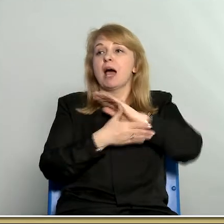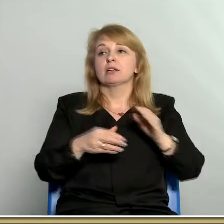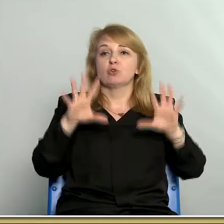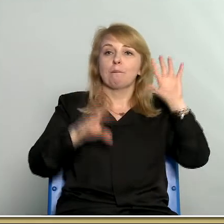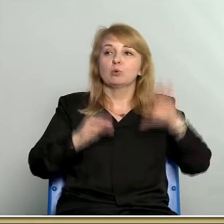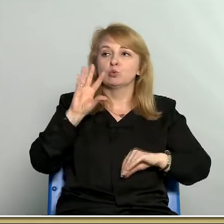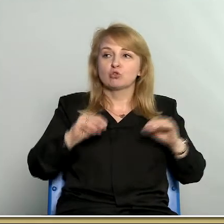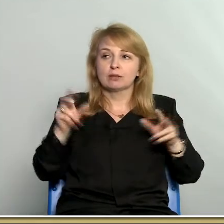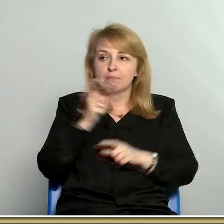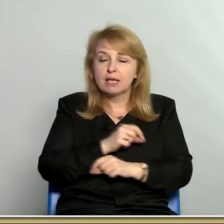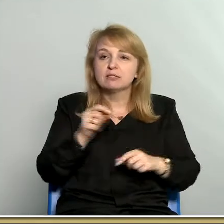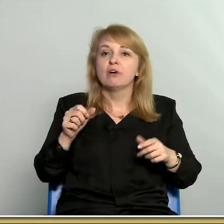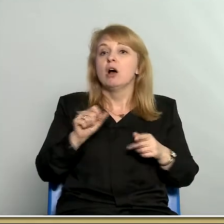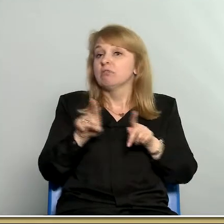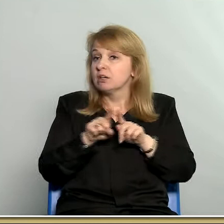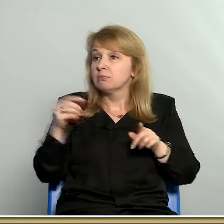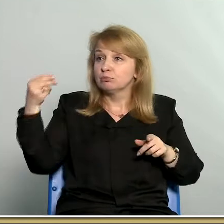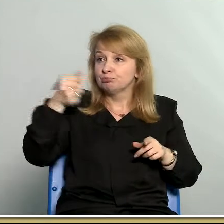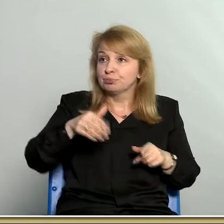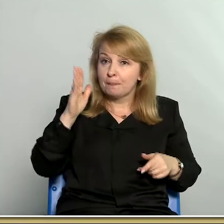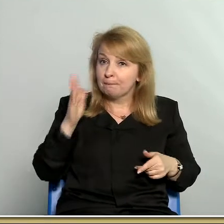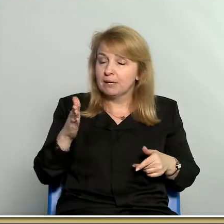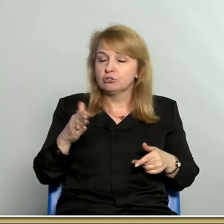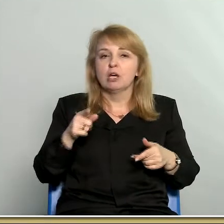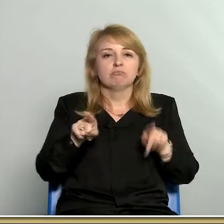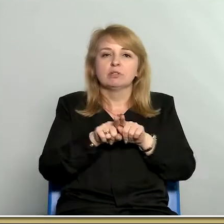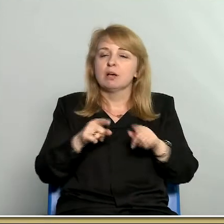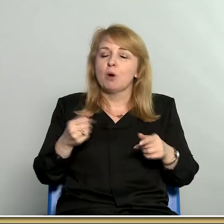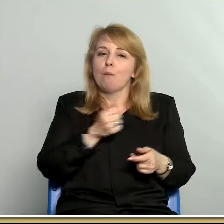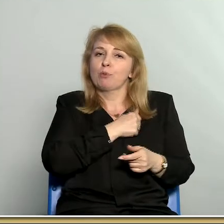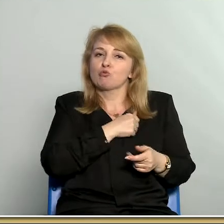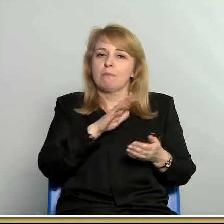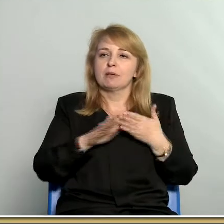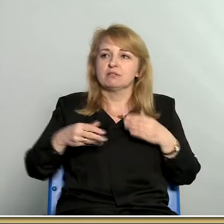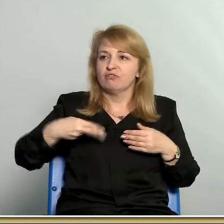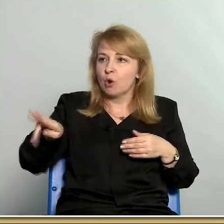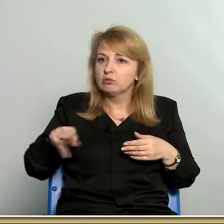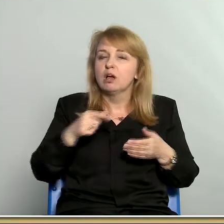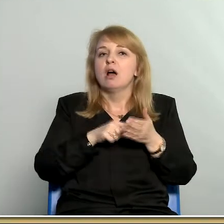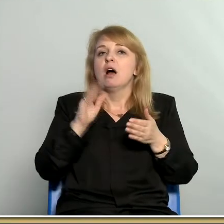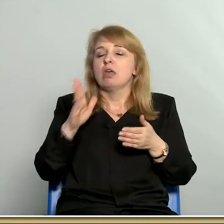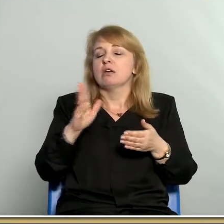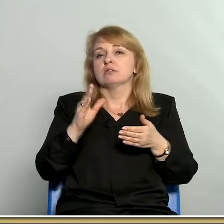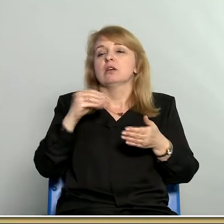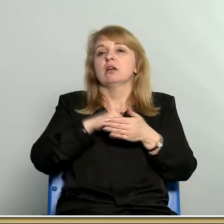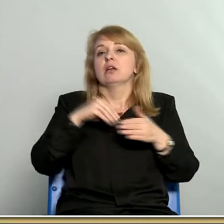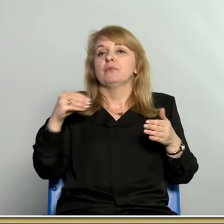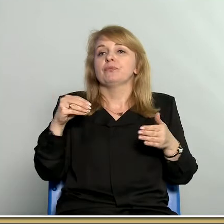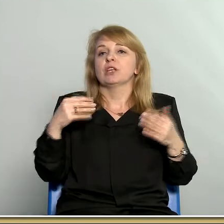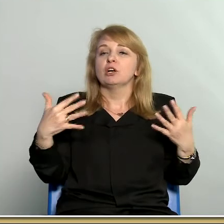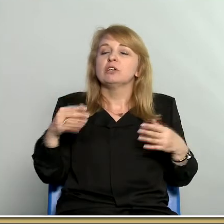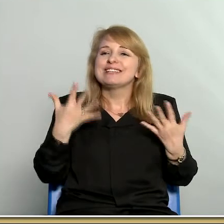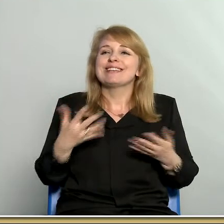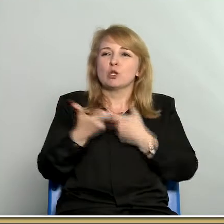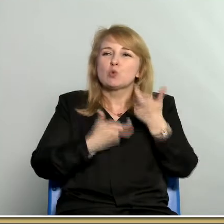strony w tym obszarze planujemy także udzielić instrumenty zwrotne, pożyczki, ale generalnie chodzi o ożywienie